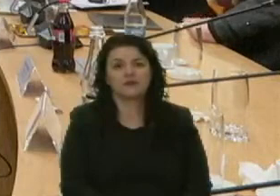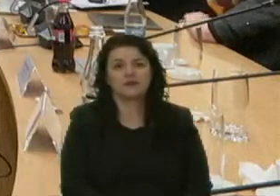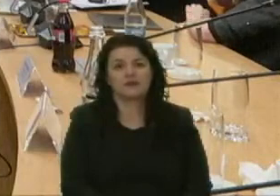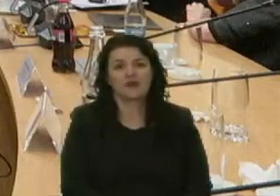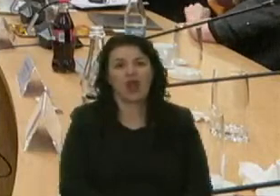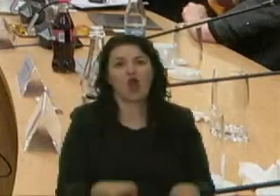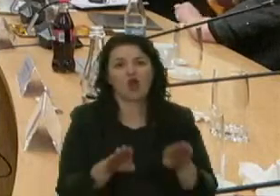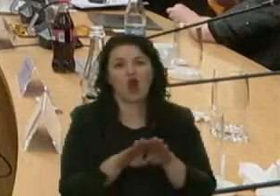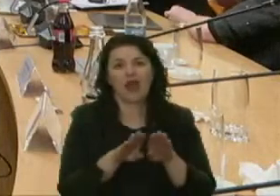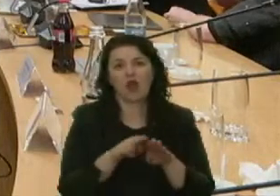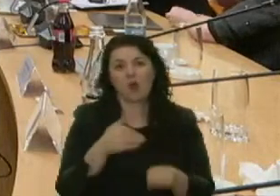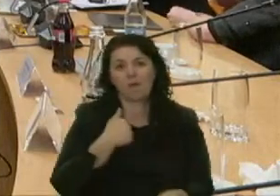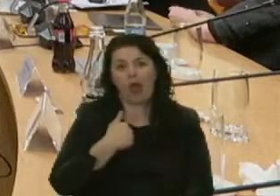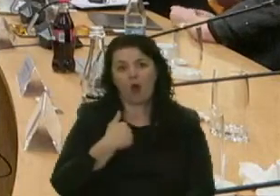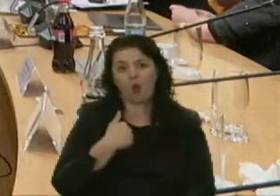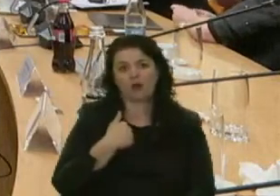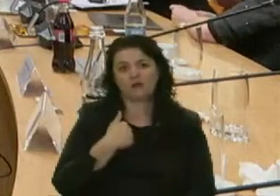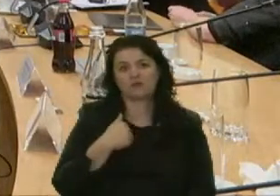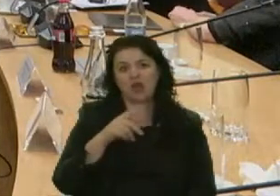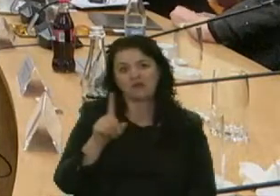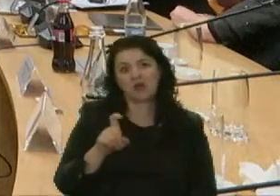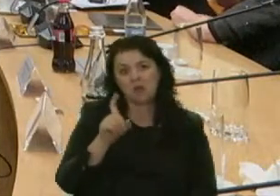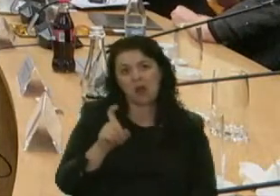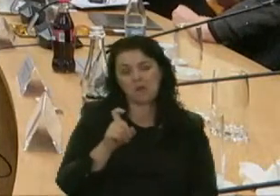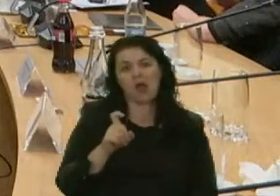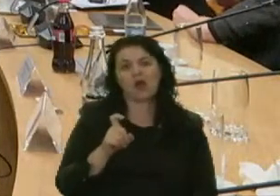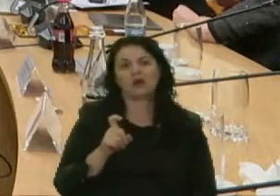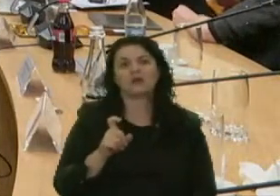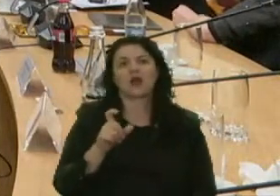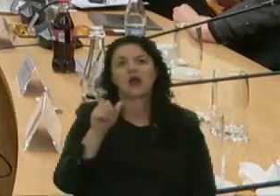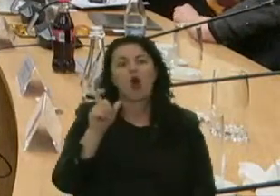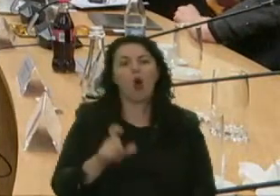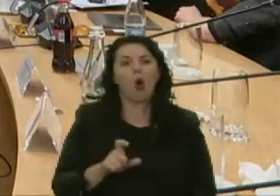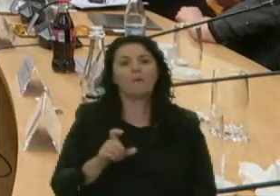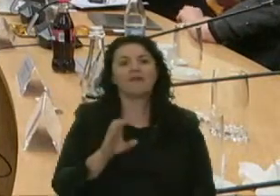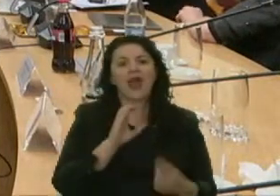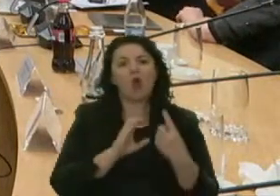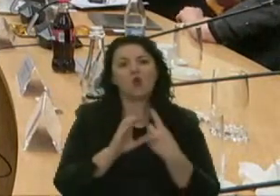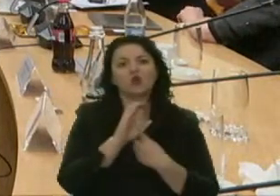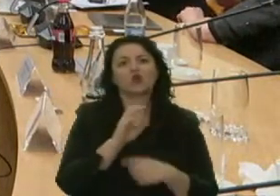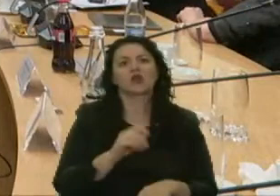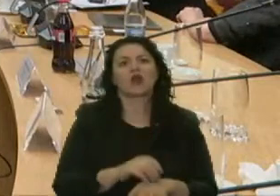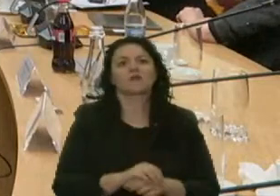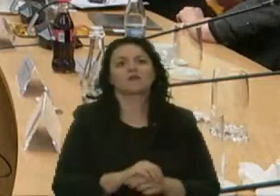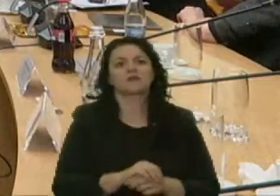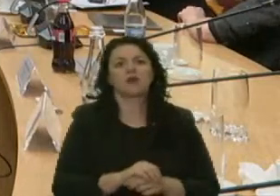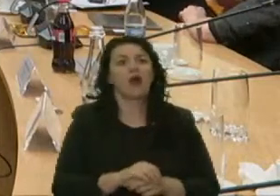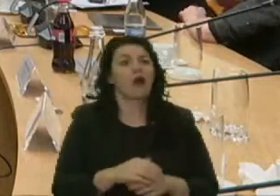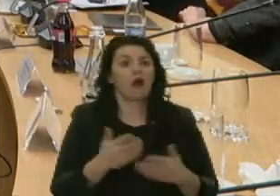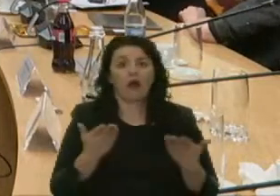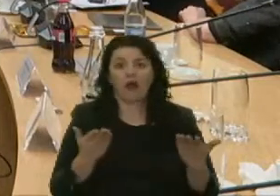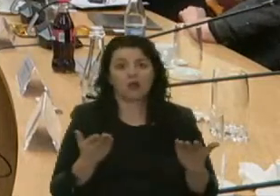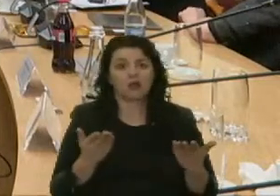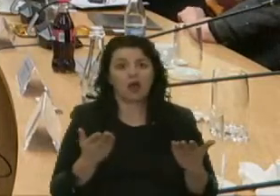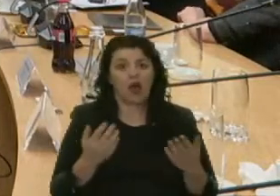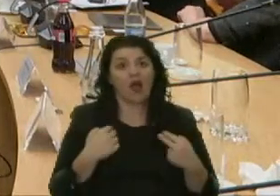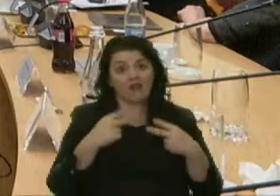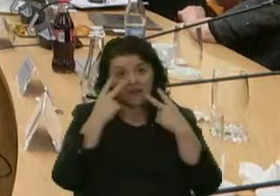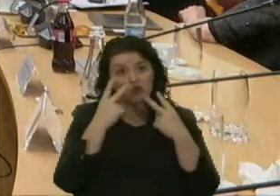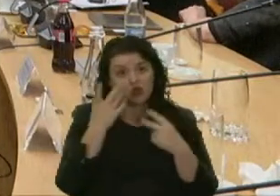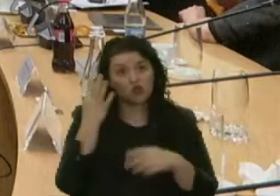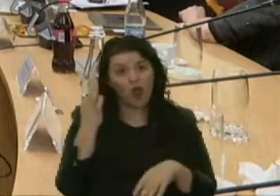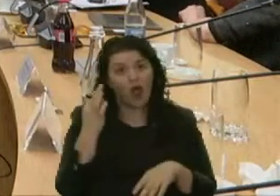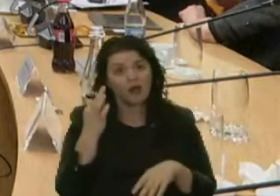pe colegul meu mătușan ca om de Cultură Apropo să i răspund doamnei că nu a văzut și alți